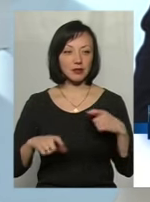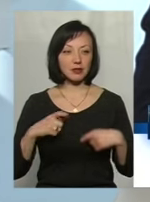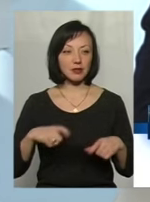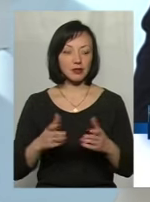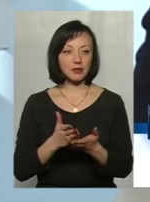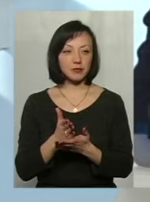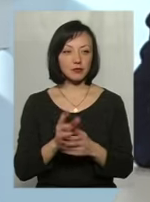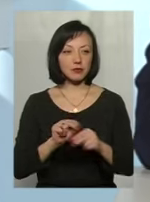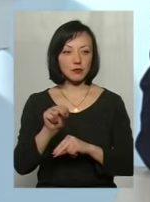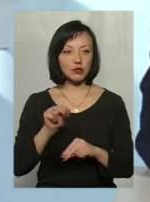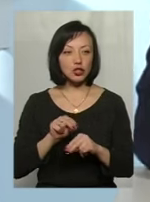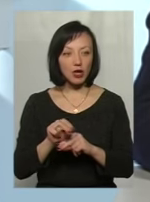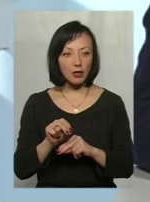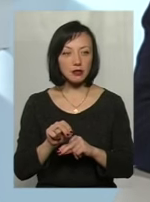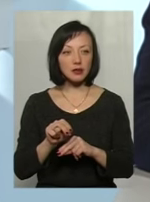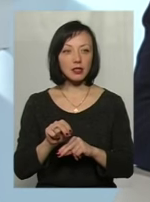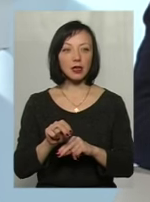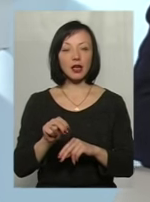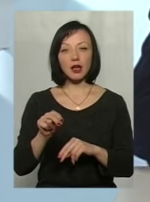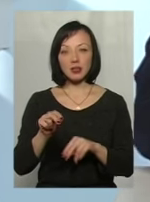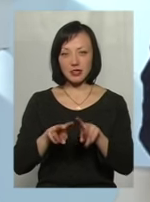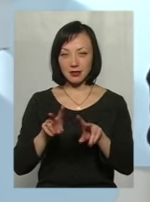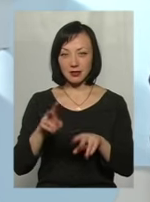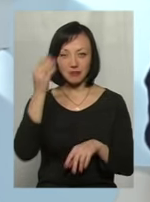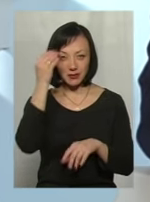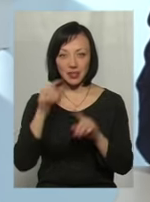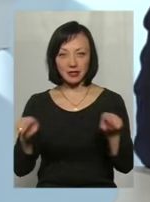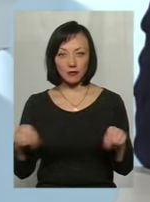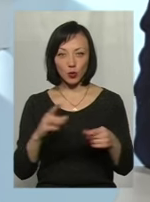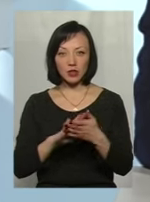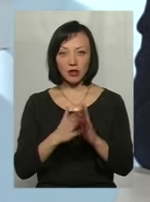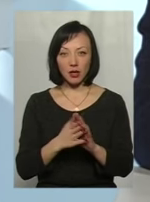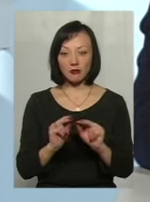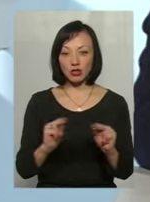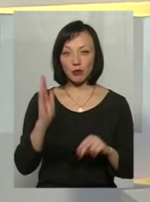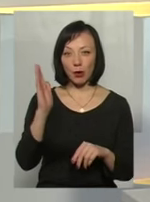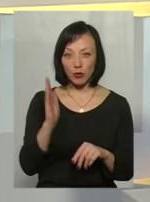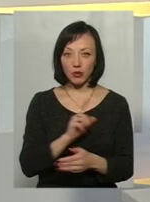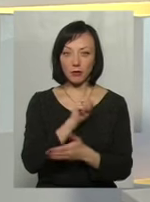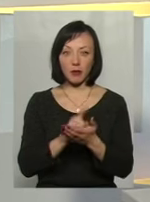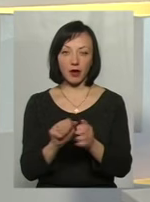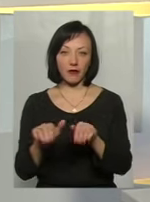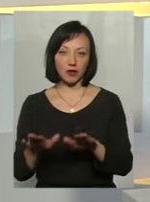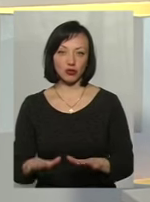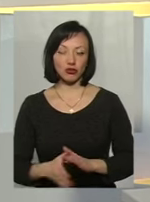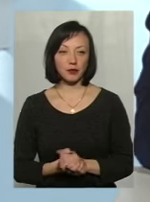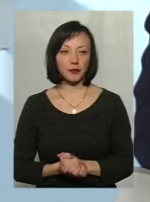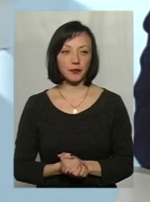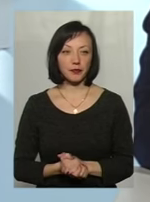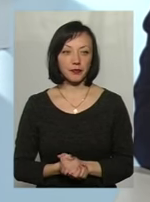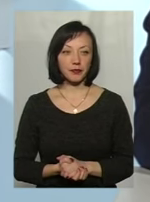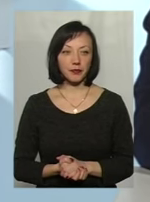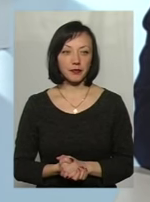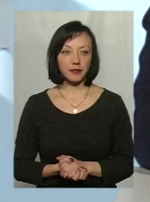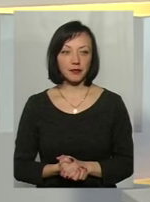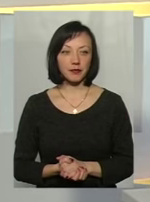де вчать, зумисно створюють подібні ситуації, з яких вчитель, майбутній педагог, шукає вихід. Ну, ми опинилися. Все ж таки,